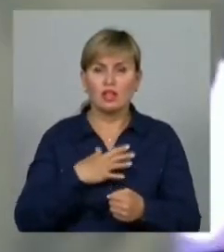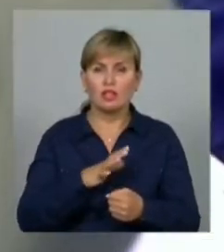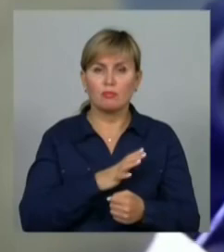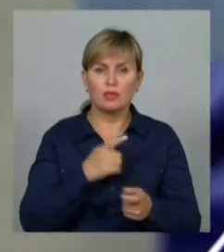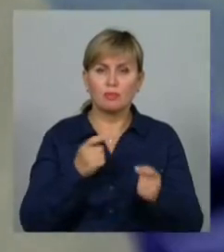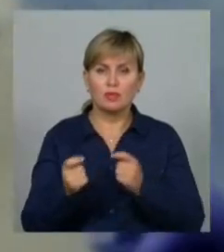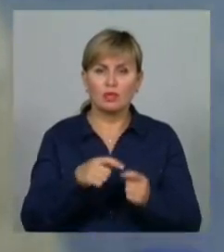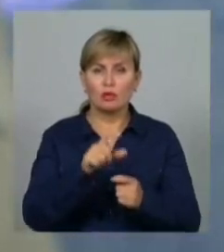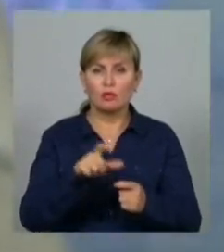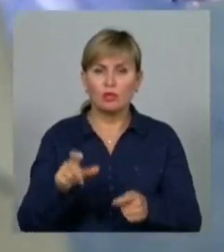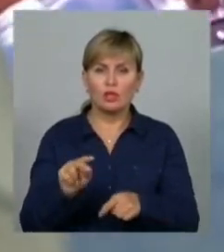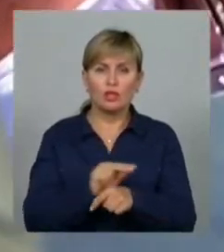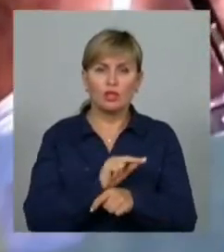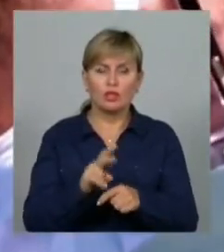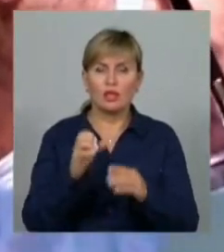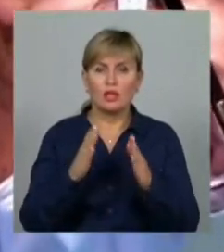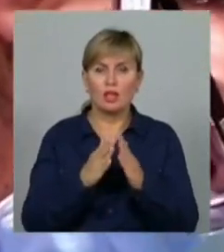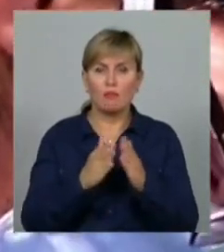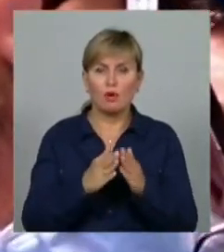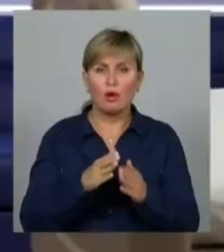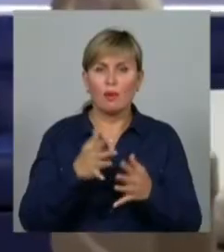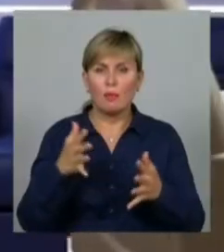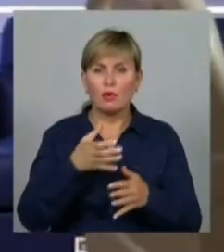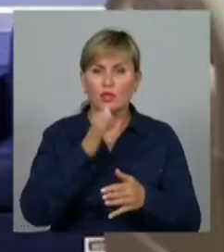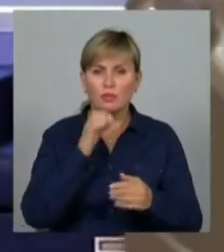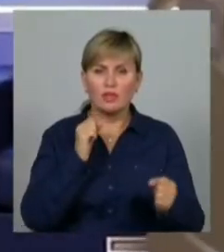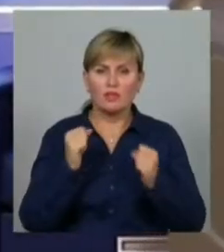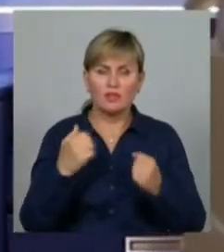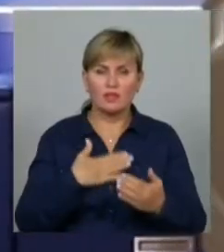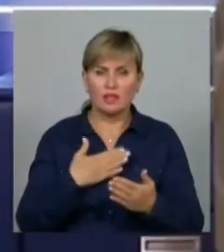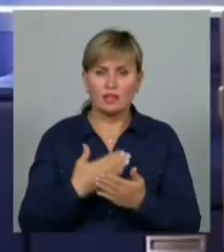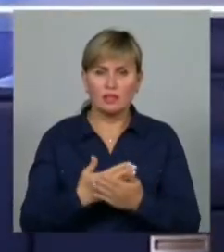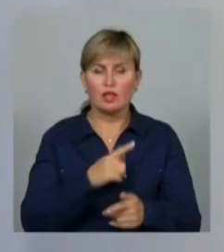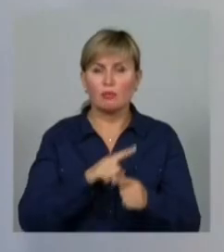бдительным к пациентам, лечащихся на дому. Обильное питье, физическая активность